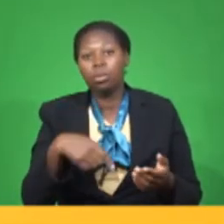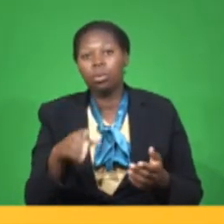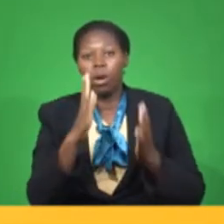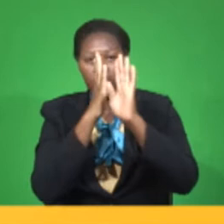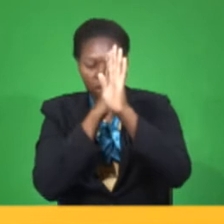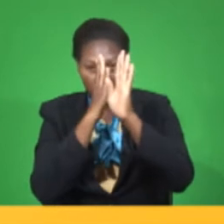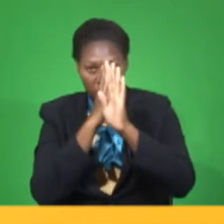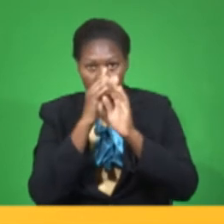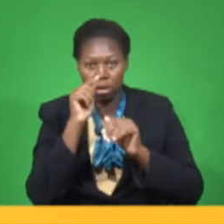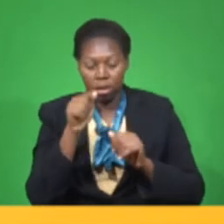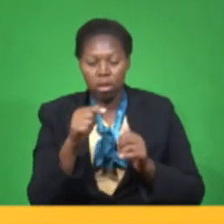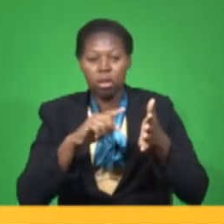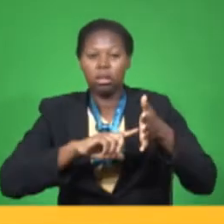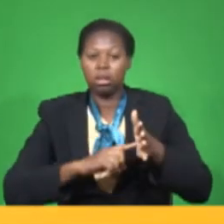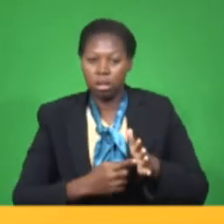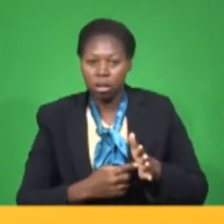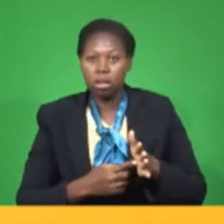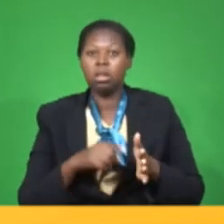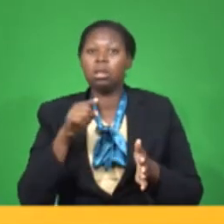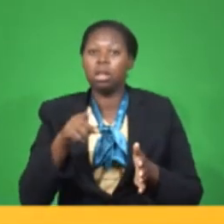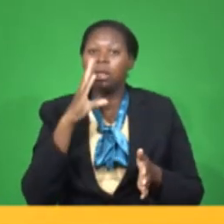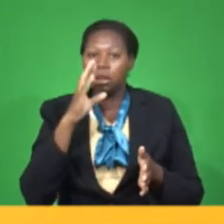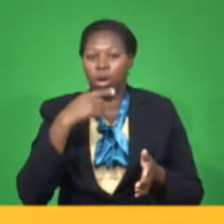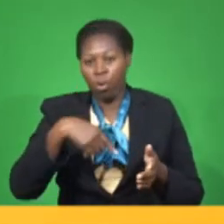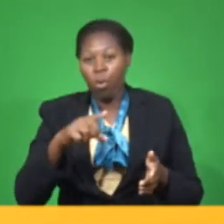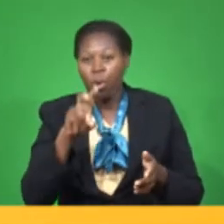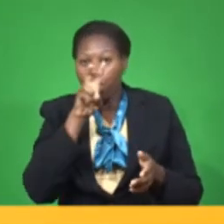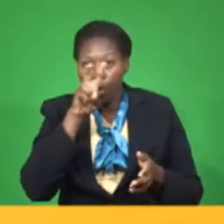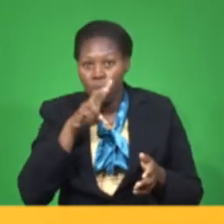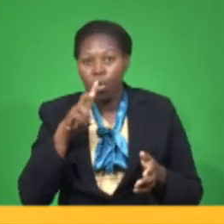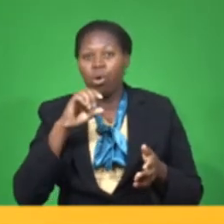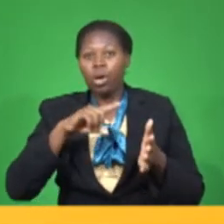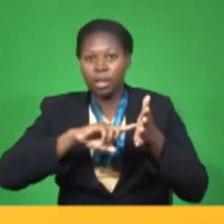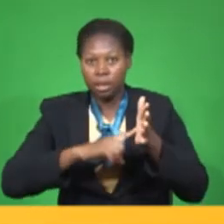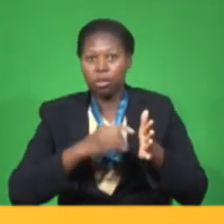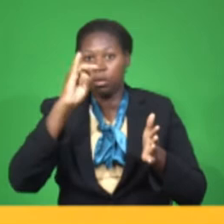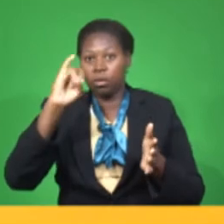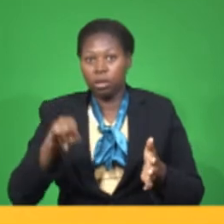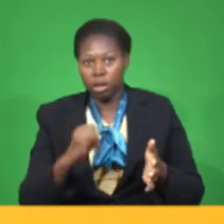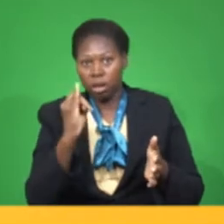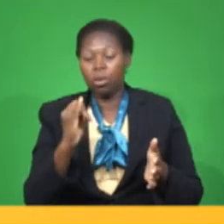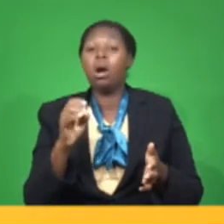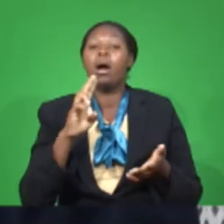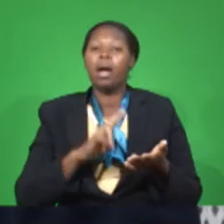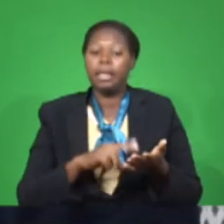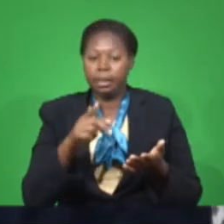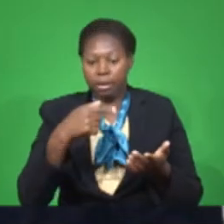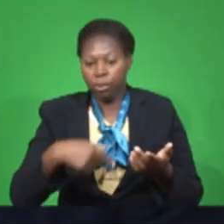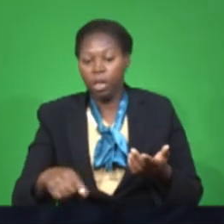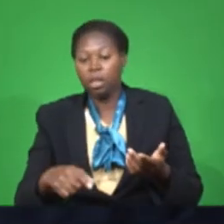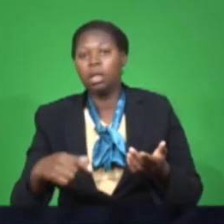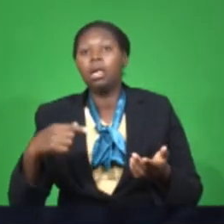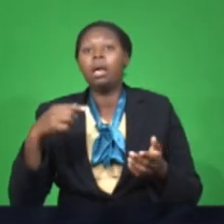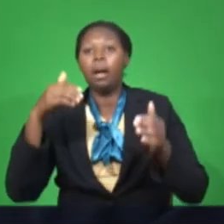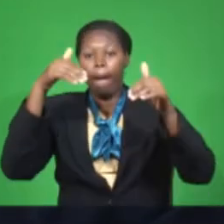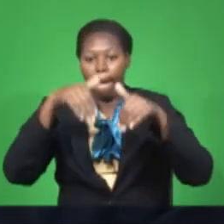munotarira nyika yeJeriko. Vakaenda vakapinda muimba yechifere. Chainzi Rakabi. Vakavata apo. Mm-hmm.